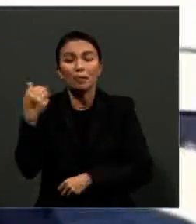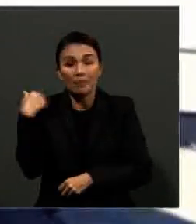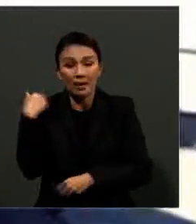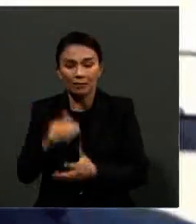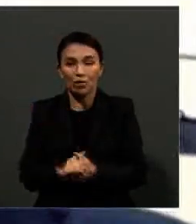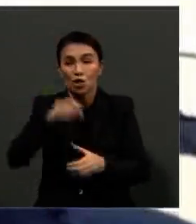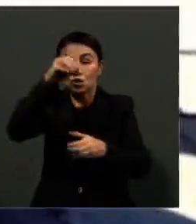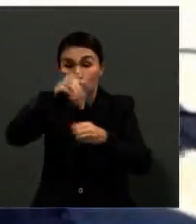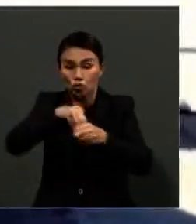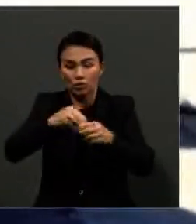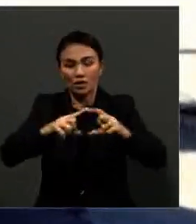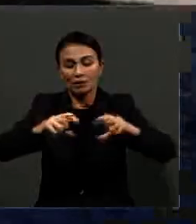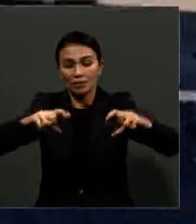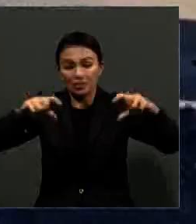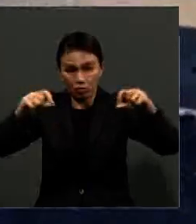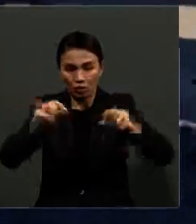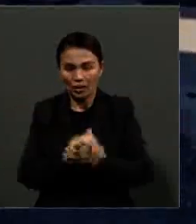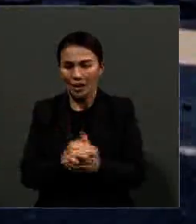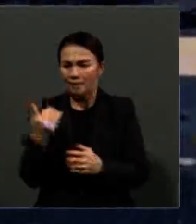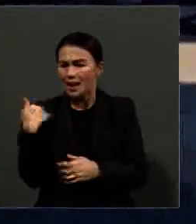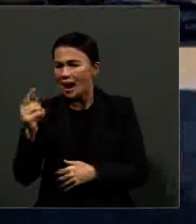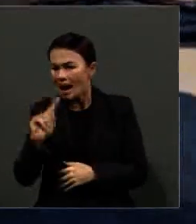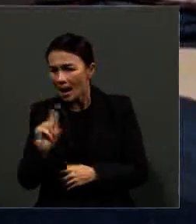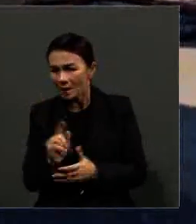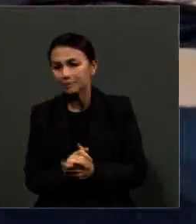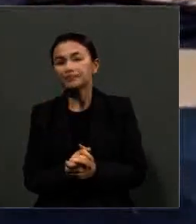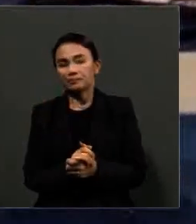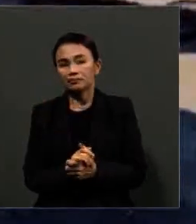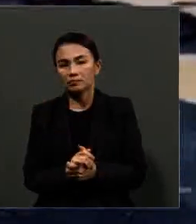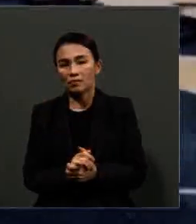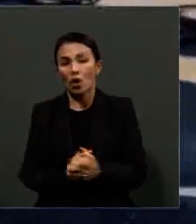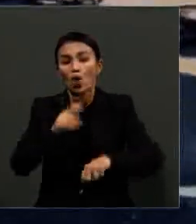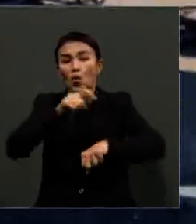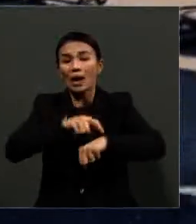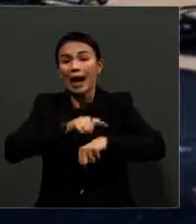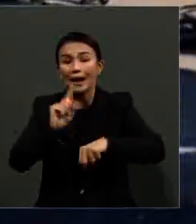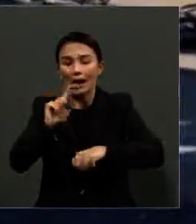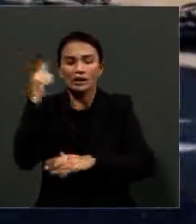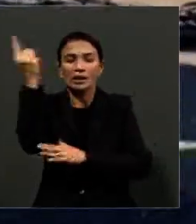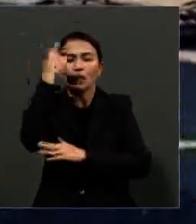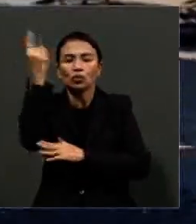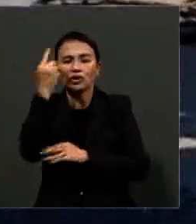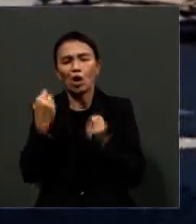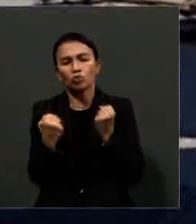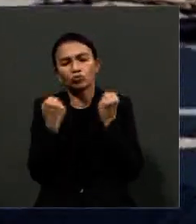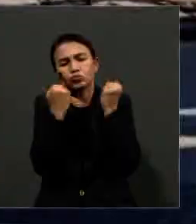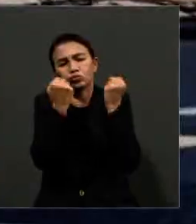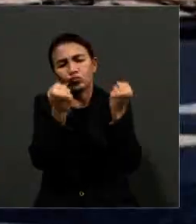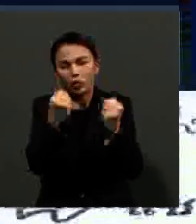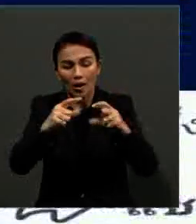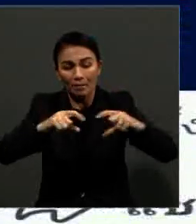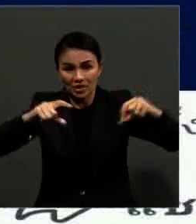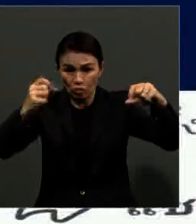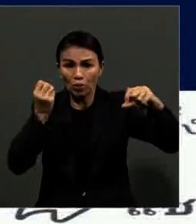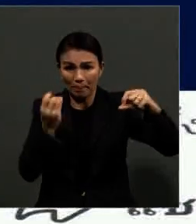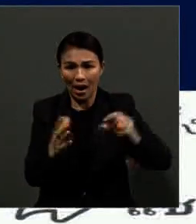จังหวัดเพชรบูรณ์และที่สำคัญก็คือช่วงเวลานั้นเนี่ยช่วงเวลาที่เขามามันเป็นช่วงที่นักท่องเที่ยวเยอะคนมาเที่ยวที่ภูทับเบิกที่เพชรบูรณ์กัน